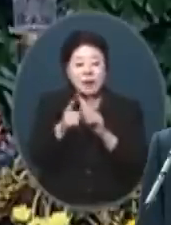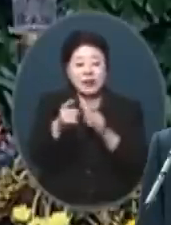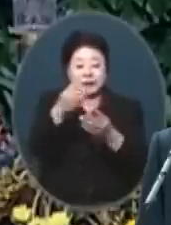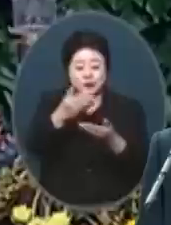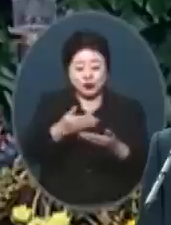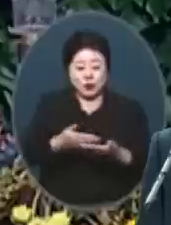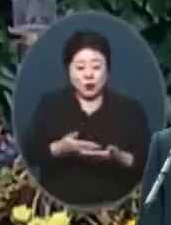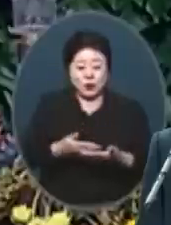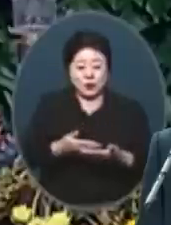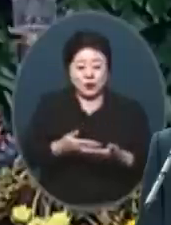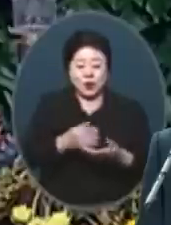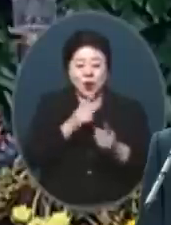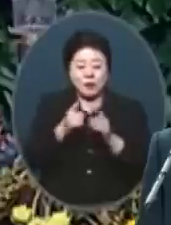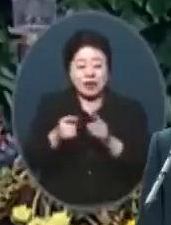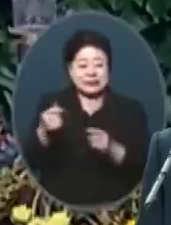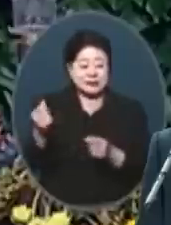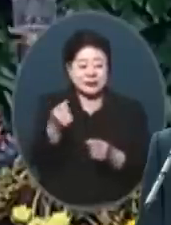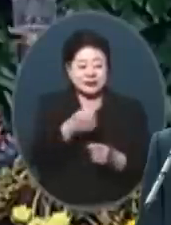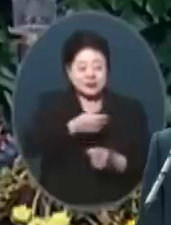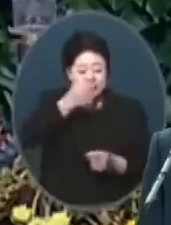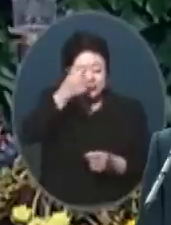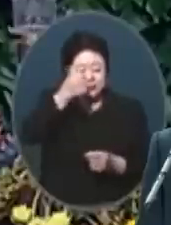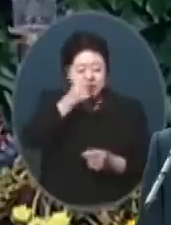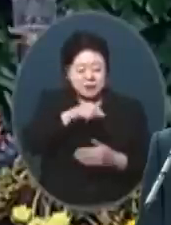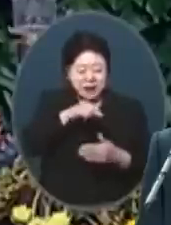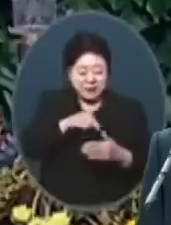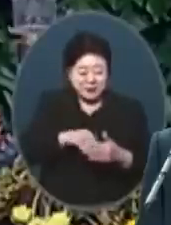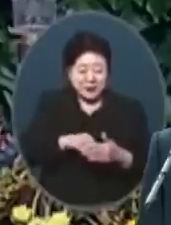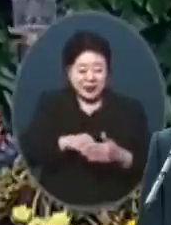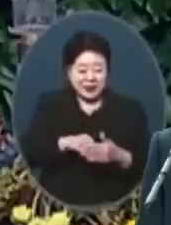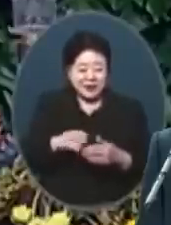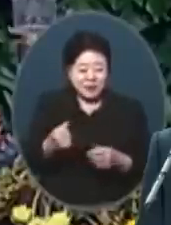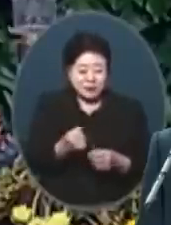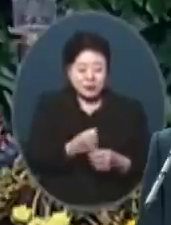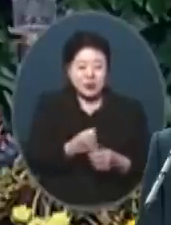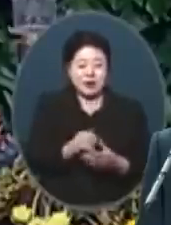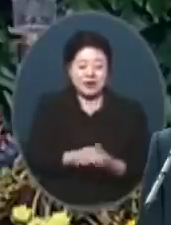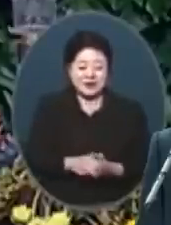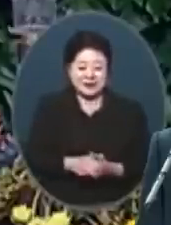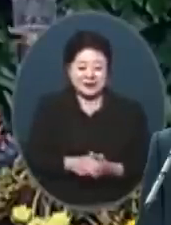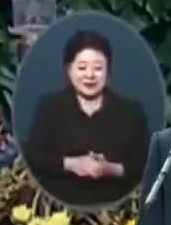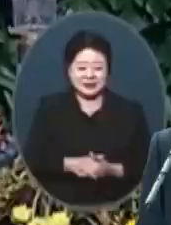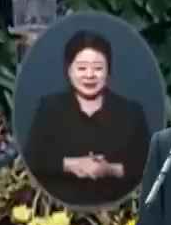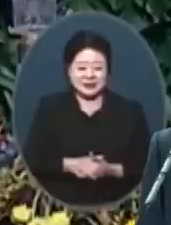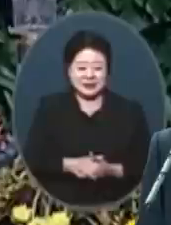주시고 말씀을 가지고 꿈을 마음속에 꾸면